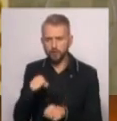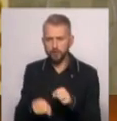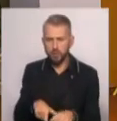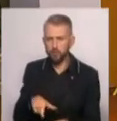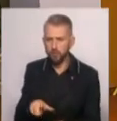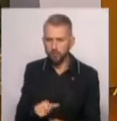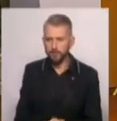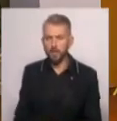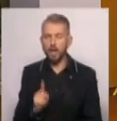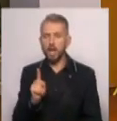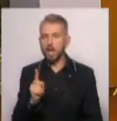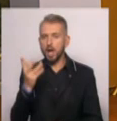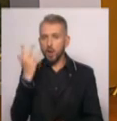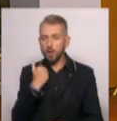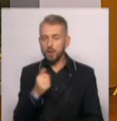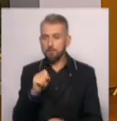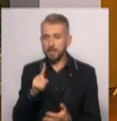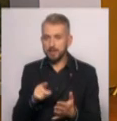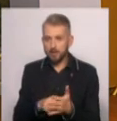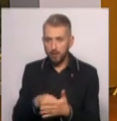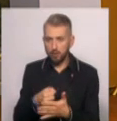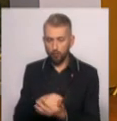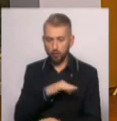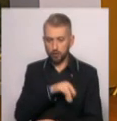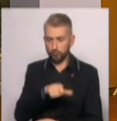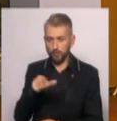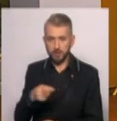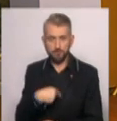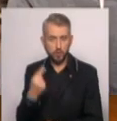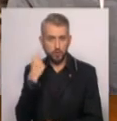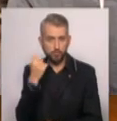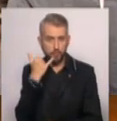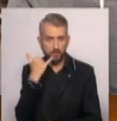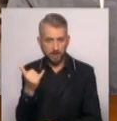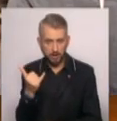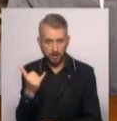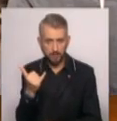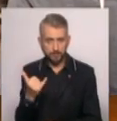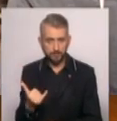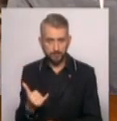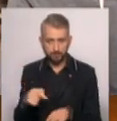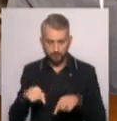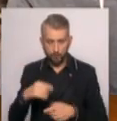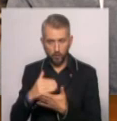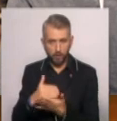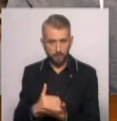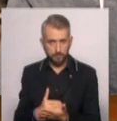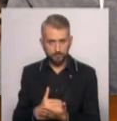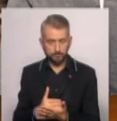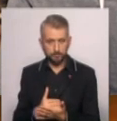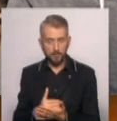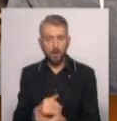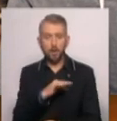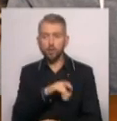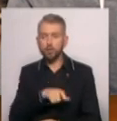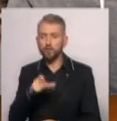доріжки. Однак, коли питання доходить до користувачів, і ми чуємо дзвінки в ефірі з приводу цього,